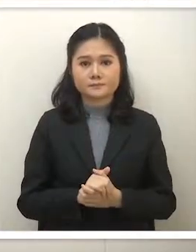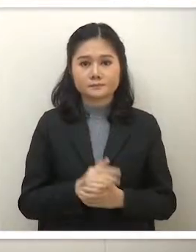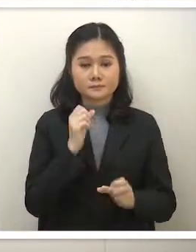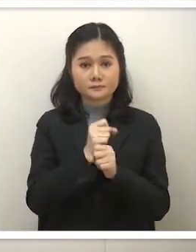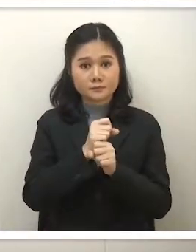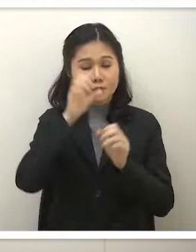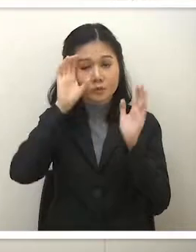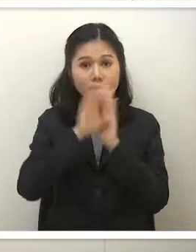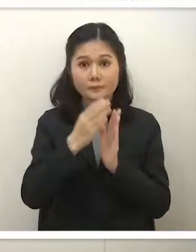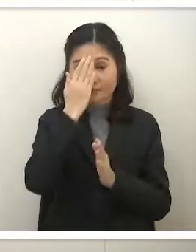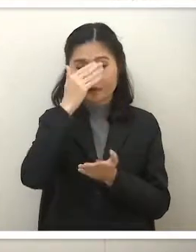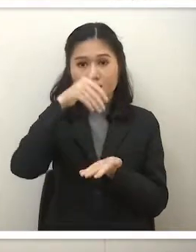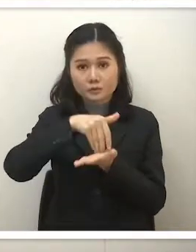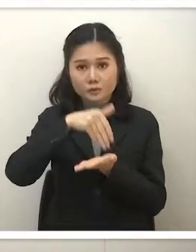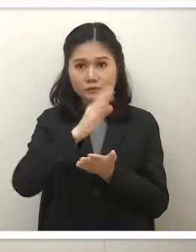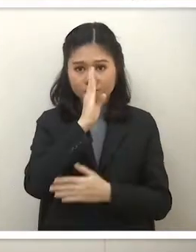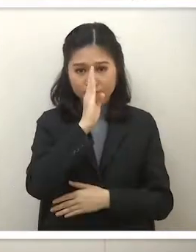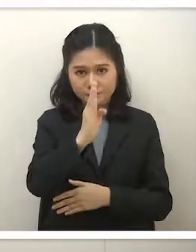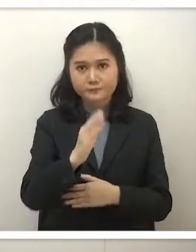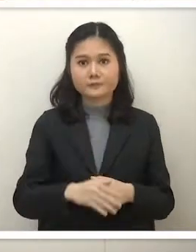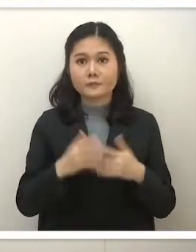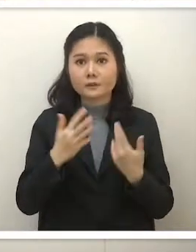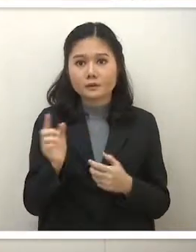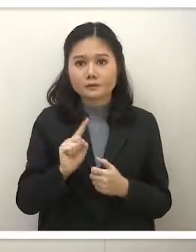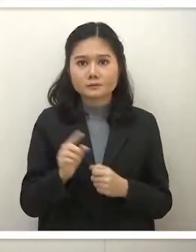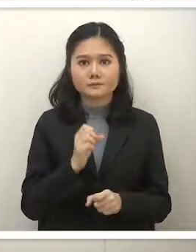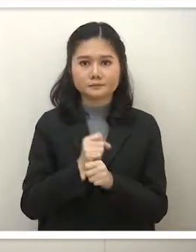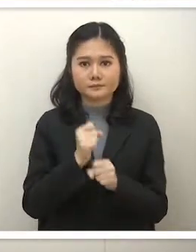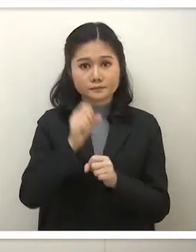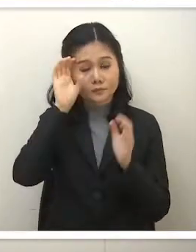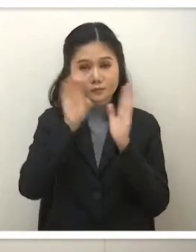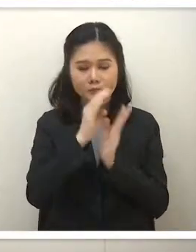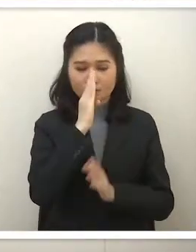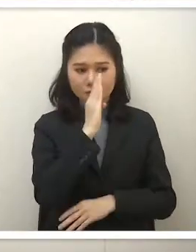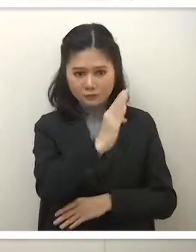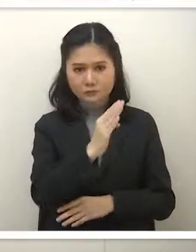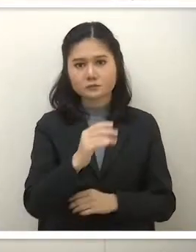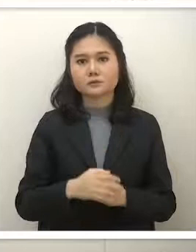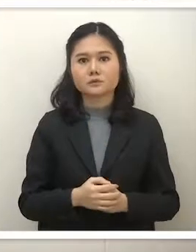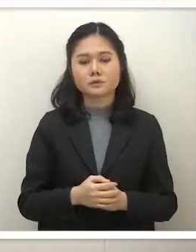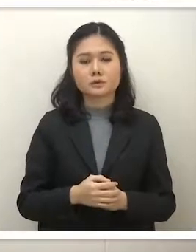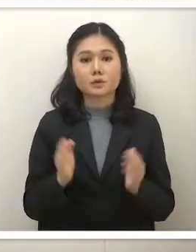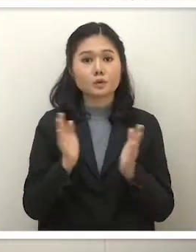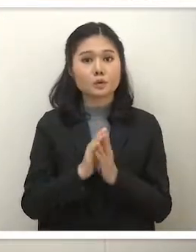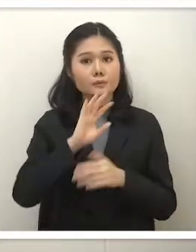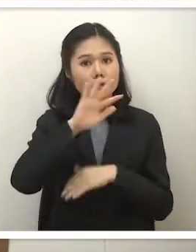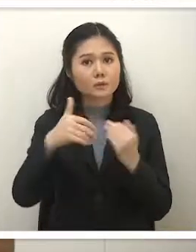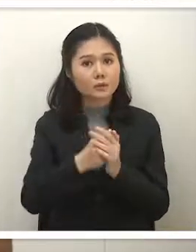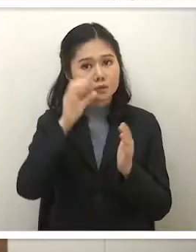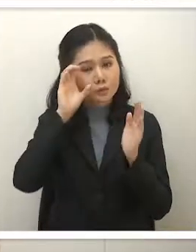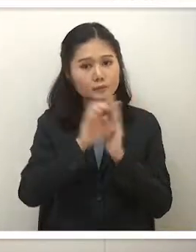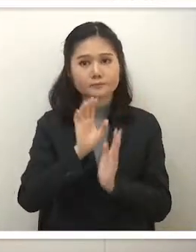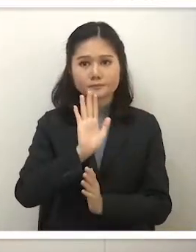แทรกภาพหน้าตรงกลางหน้าตรงแล้วก็มาแทรกภาพหน้าเฉียงอีก2ภาพเป็น5ภาพด้วยกันนะ